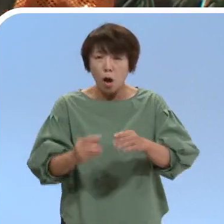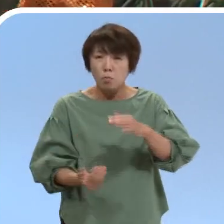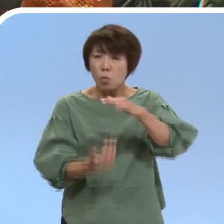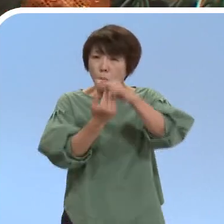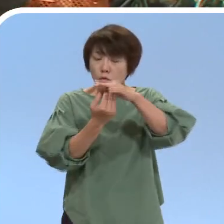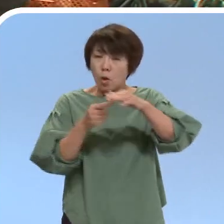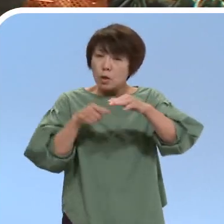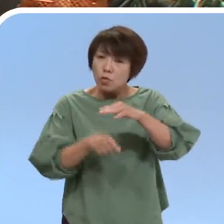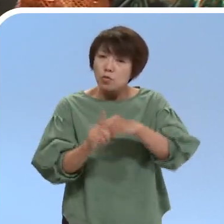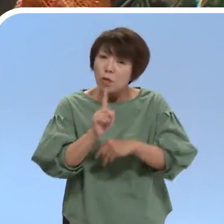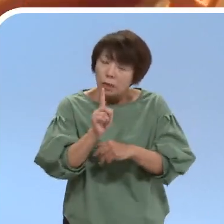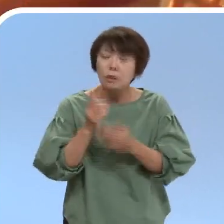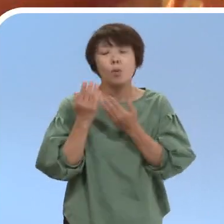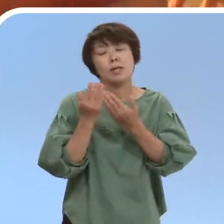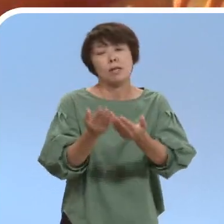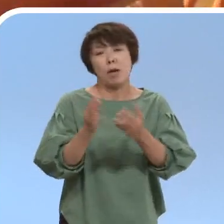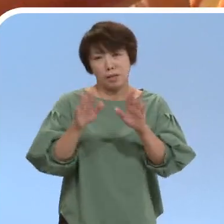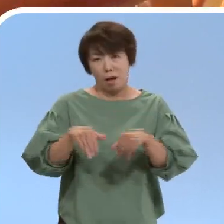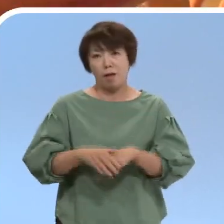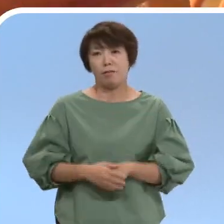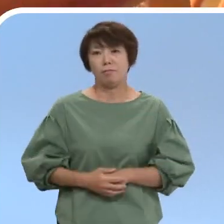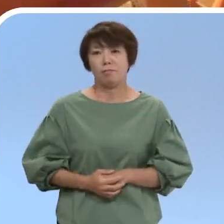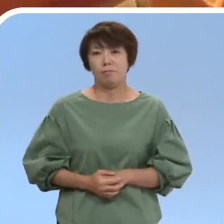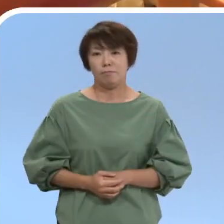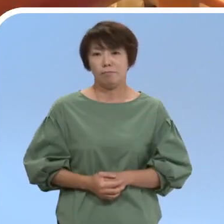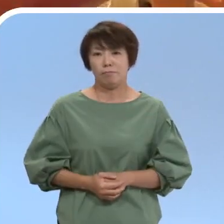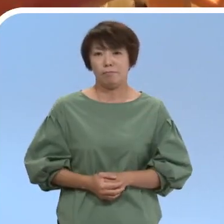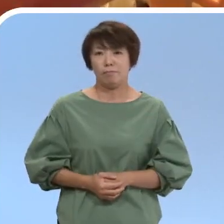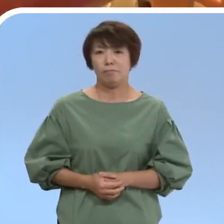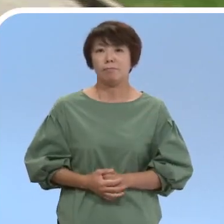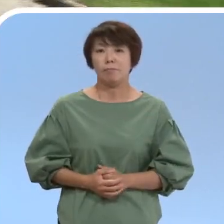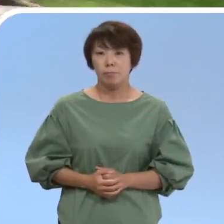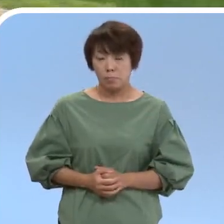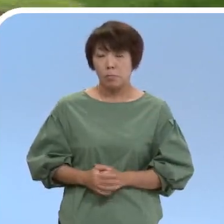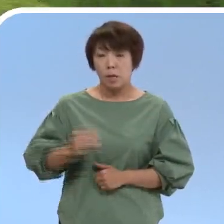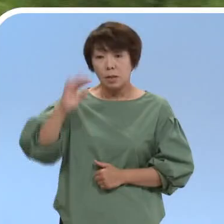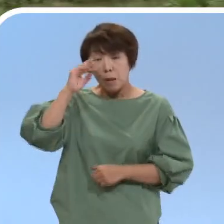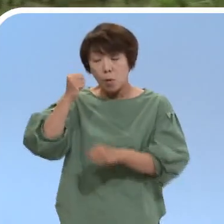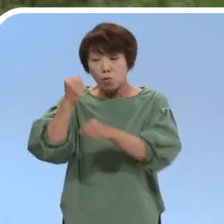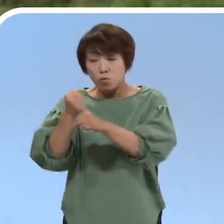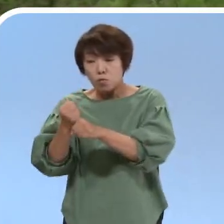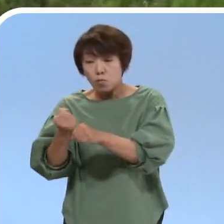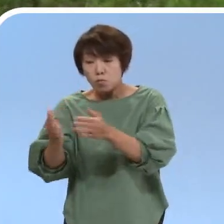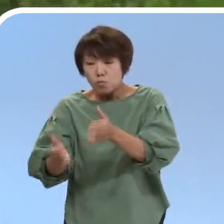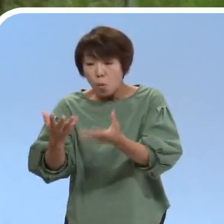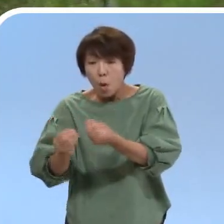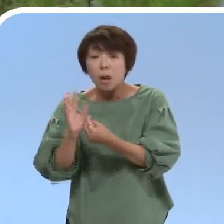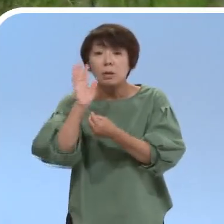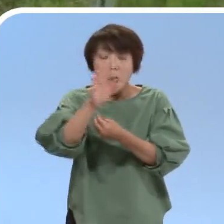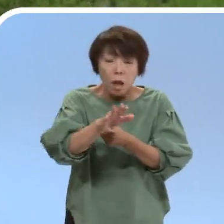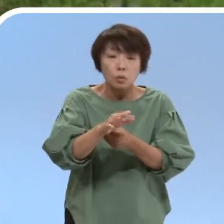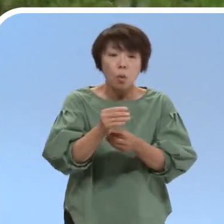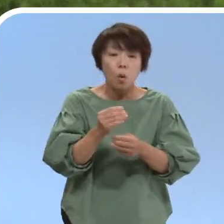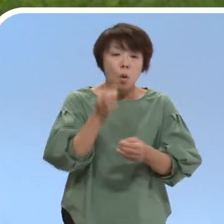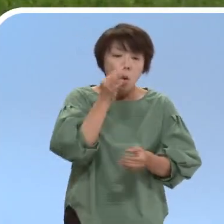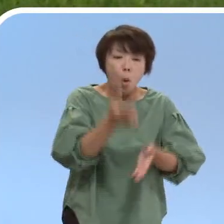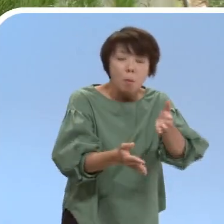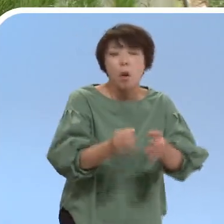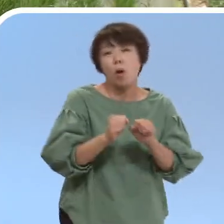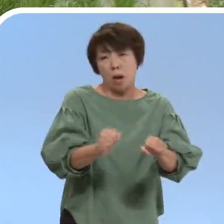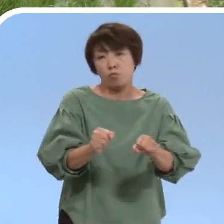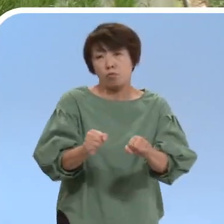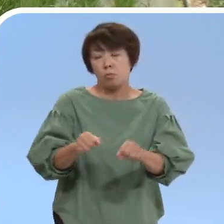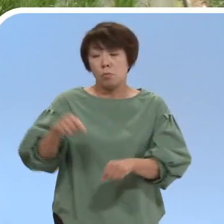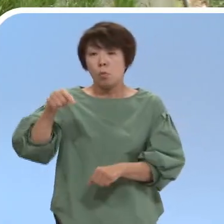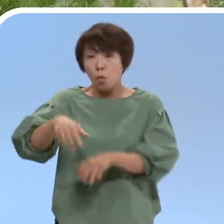地になった理由の一つを教えてもらいました。 玉ねぎを作った後に米を植わってるんですよ、実は。だからここは